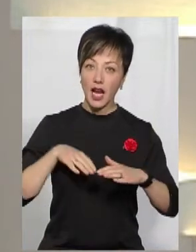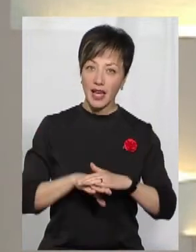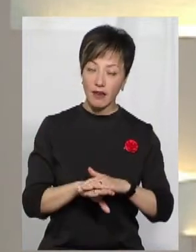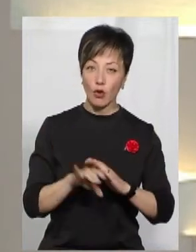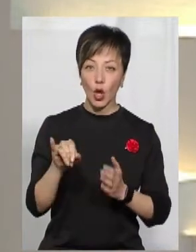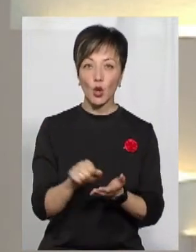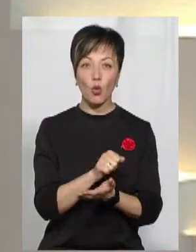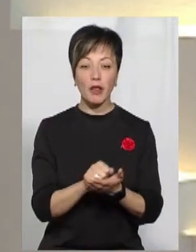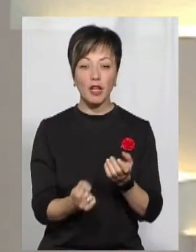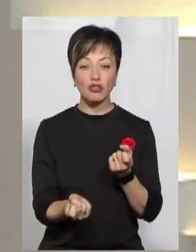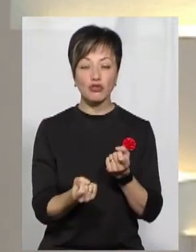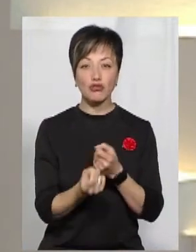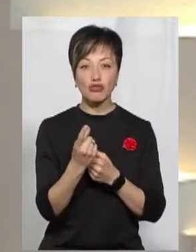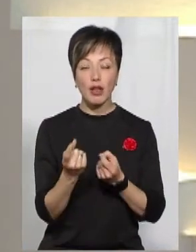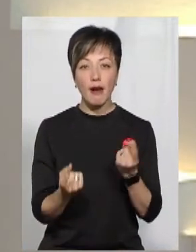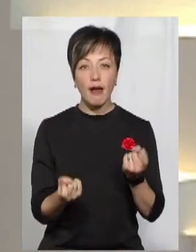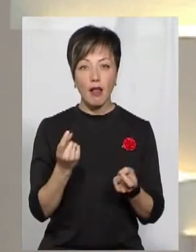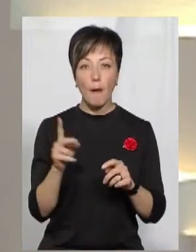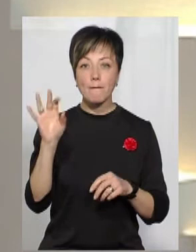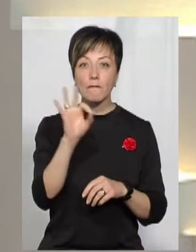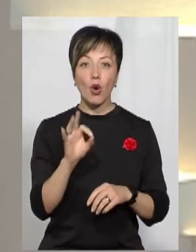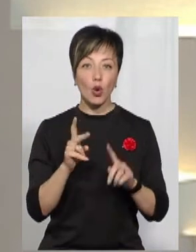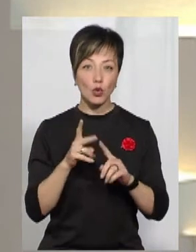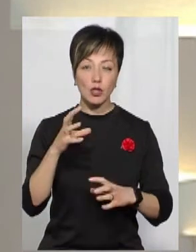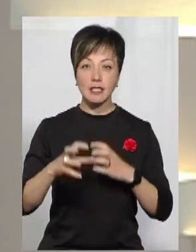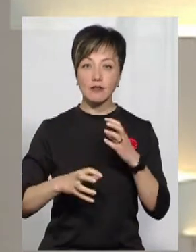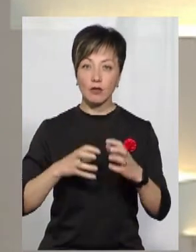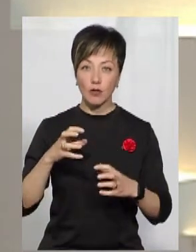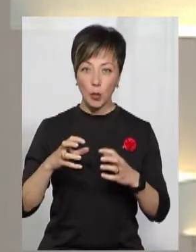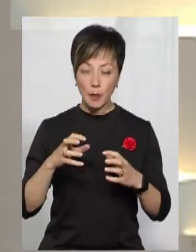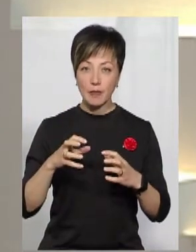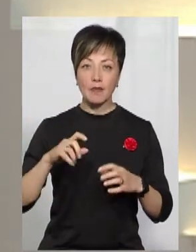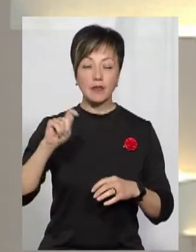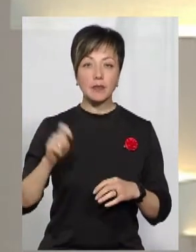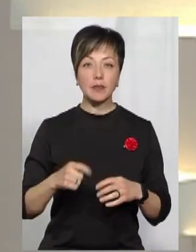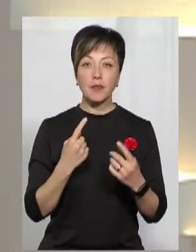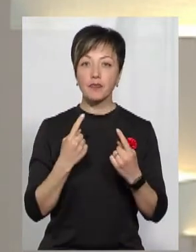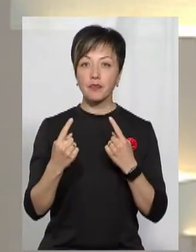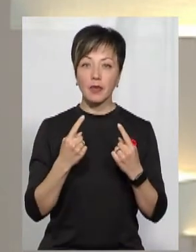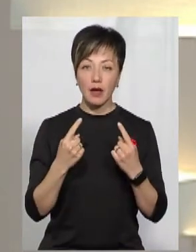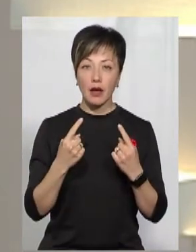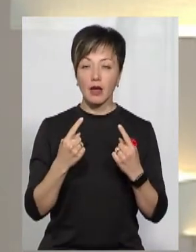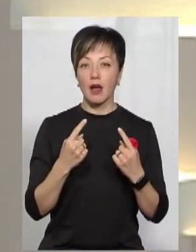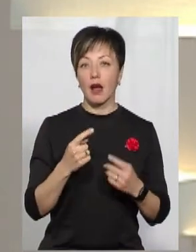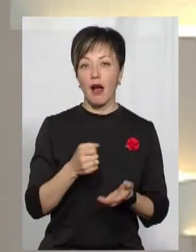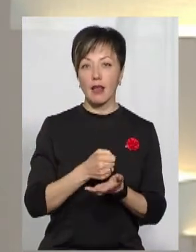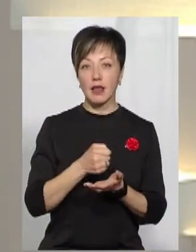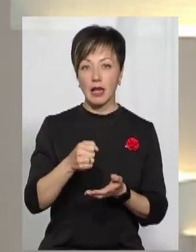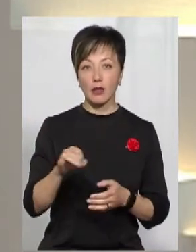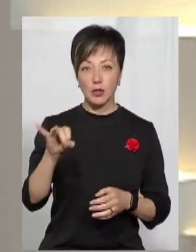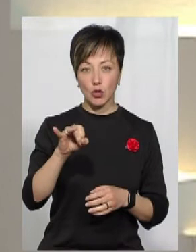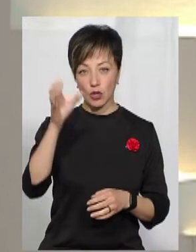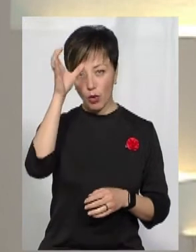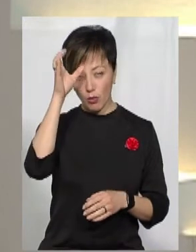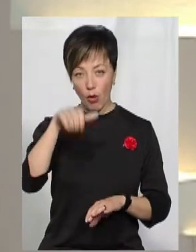і документальні джерела про Другу світову війну? Про це поговоримо з Віталієм Галатиром, кандидатом історичних наук,